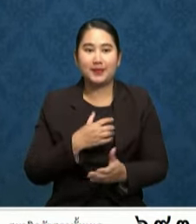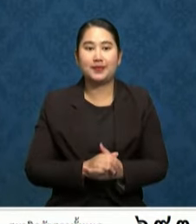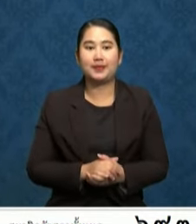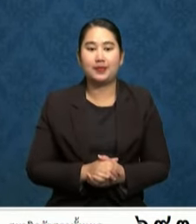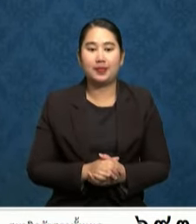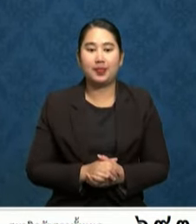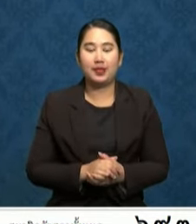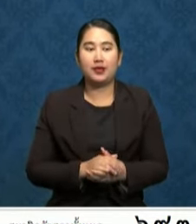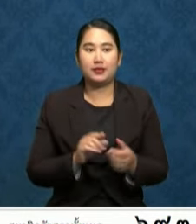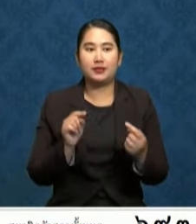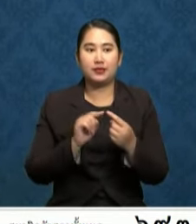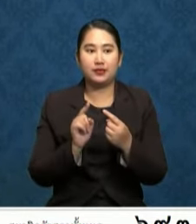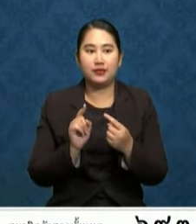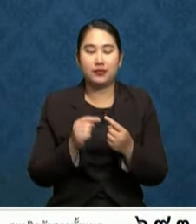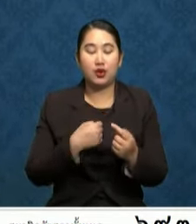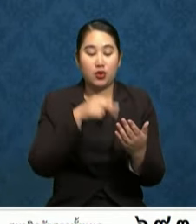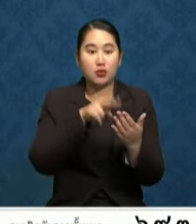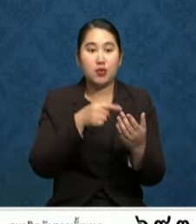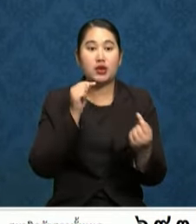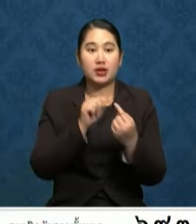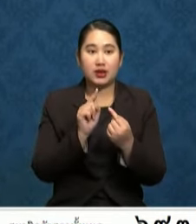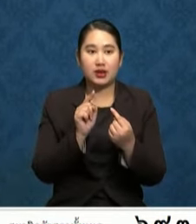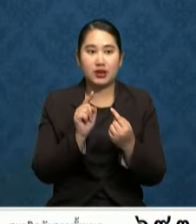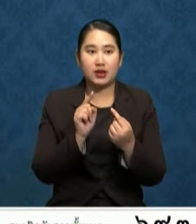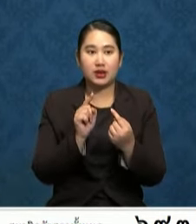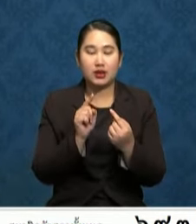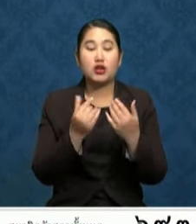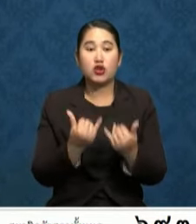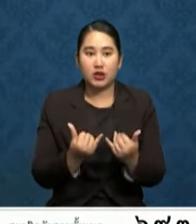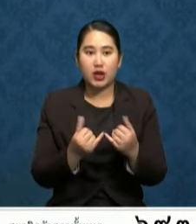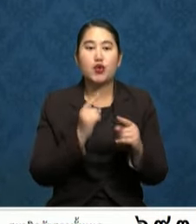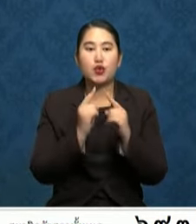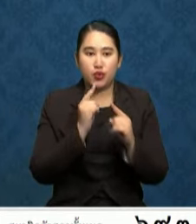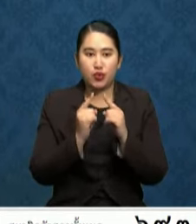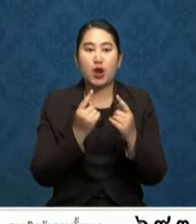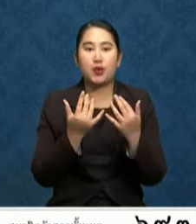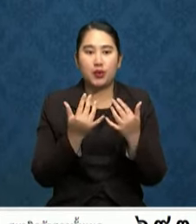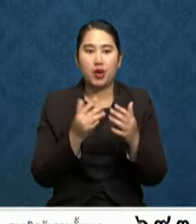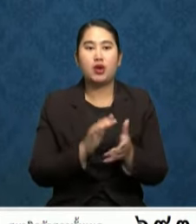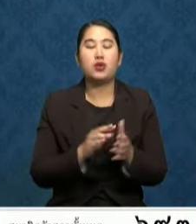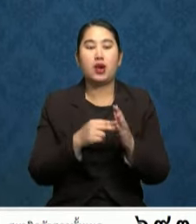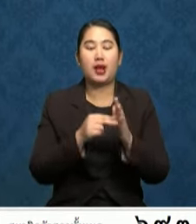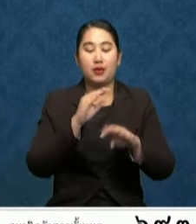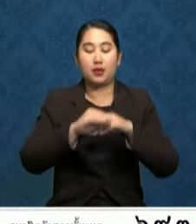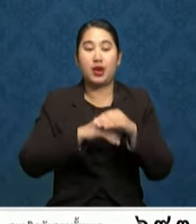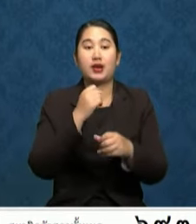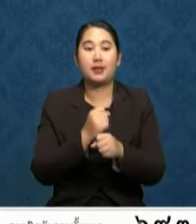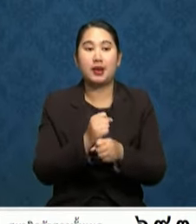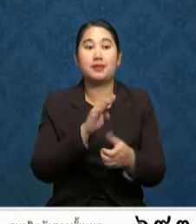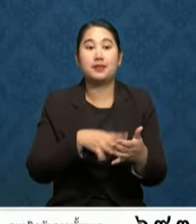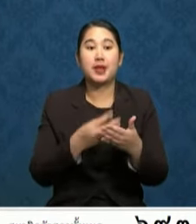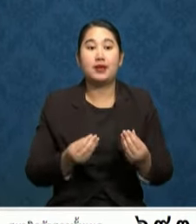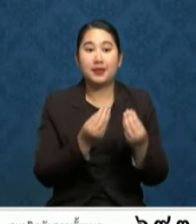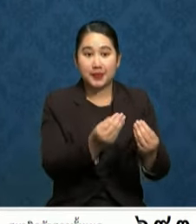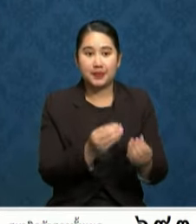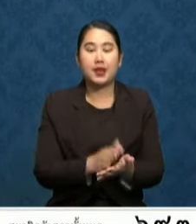เราจึงมีนโยบายซึ่งพูดถึงได rineที่จะต้องต่อเข้าสายเราจะต้องวางสิ่งต่างๆให้เขาทีนี้เพื่อในการลง